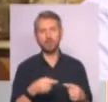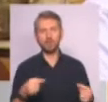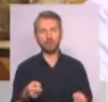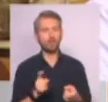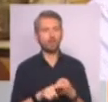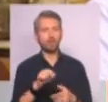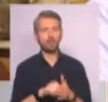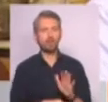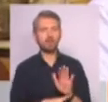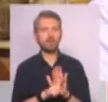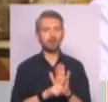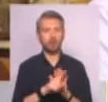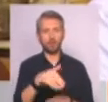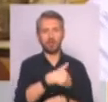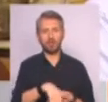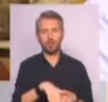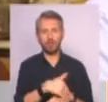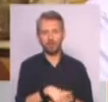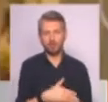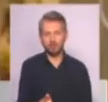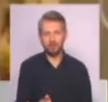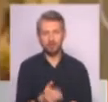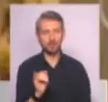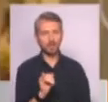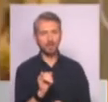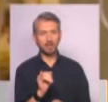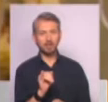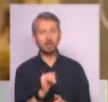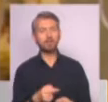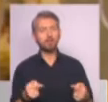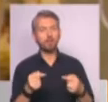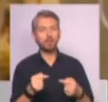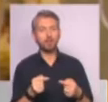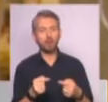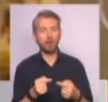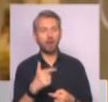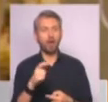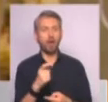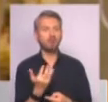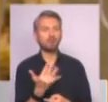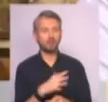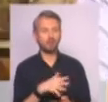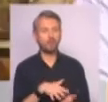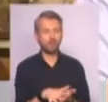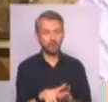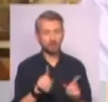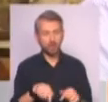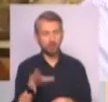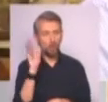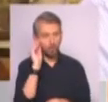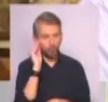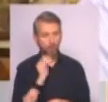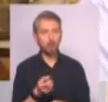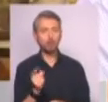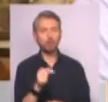від температури зовні на вулиці. Ну, відповідно, так сказати, і скільки газу на це було витрачено, це також враховується.